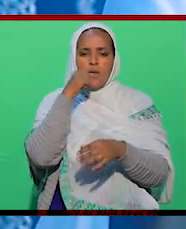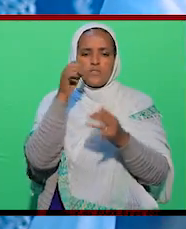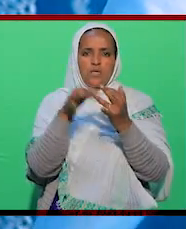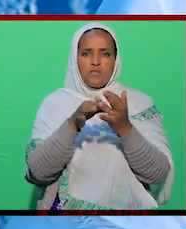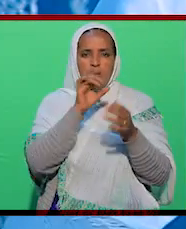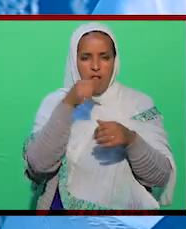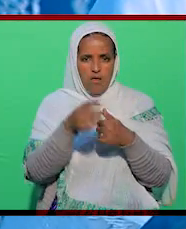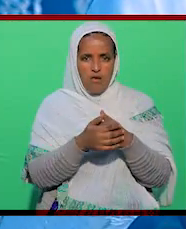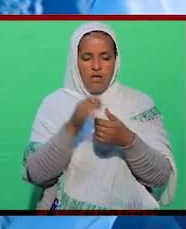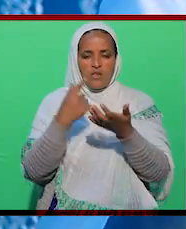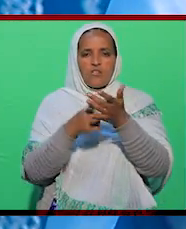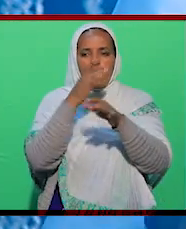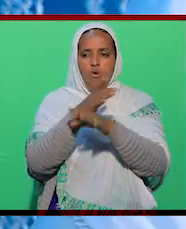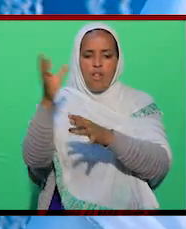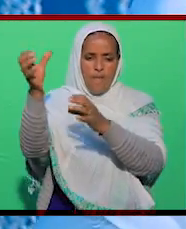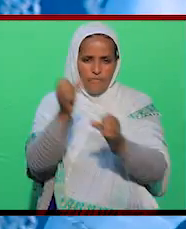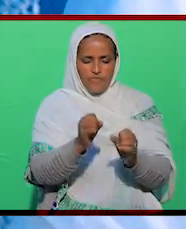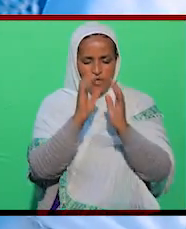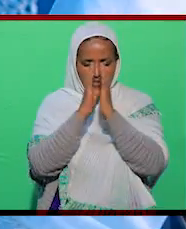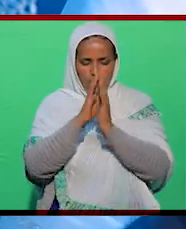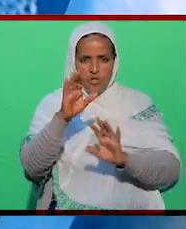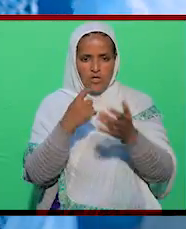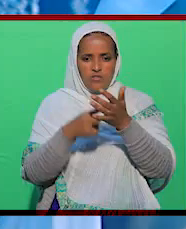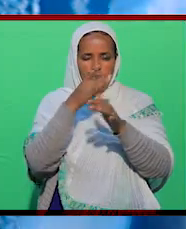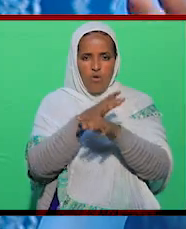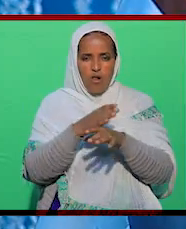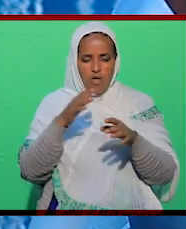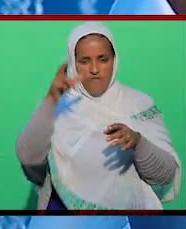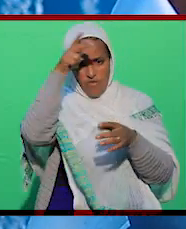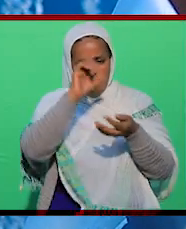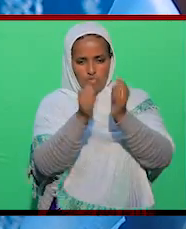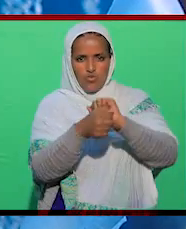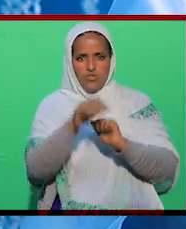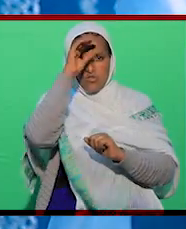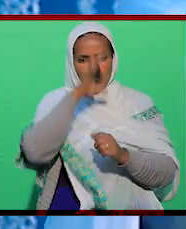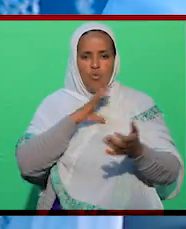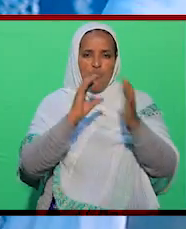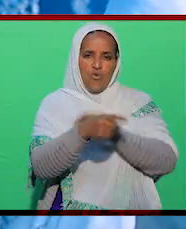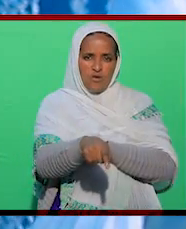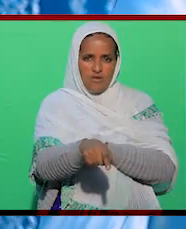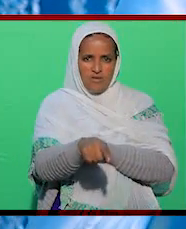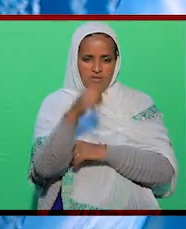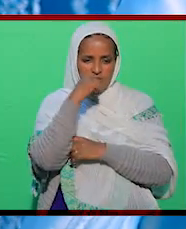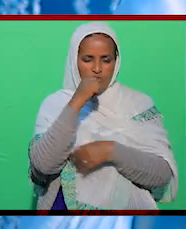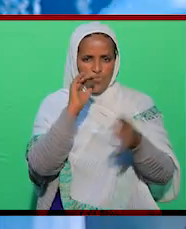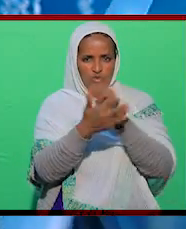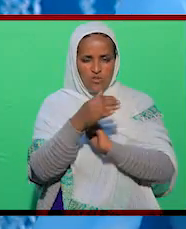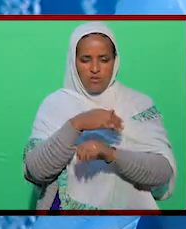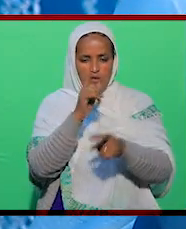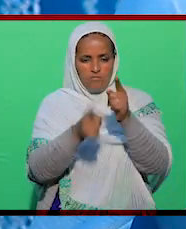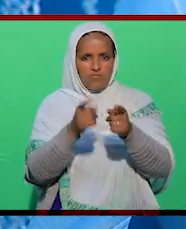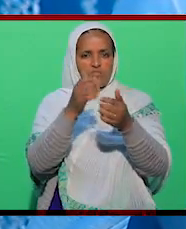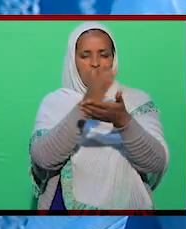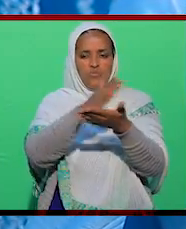አሷነቷ ሚስቱናት ሴትናት አሉ። ከዛ መጣት ጸለየላት ከዛ ሆነ ሰውነቷ ተቀየረ ወደ ሰውነቷ ተመለሰች ማለት ነው።